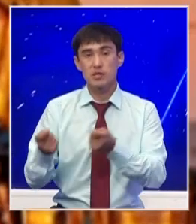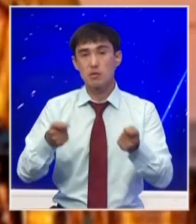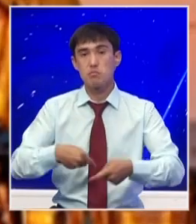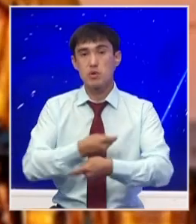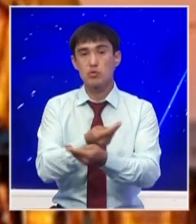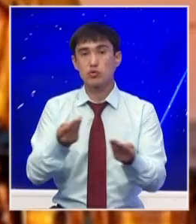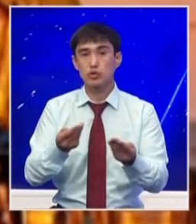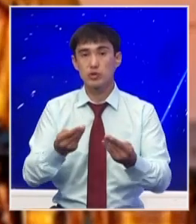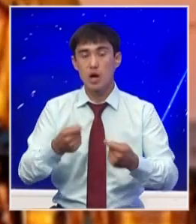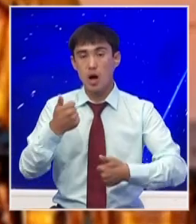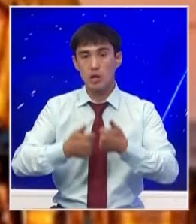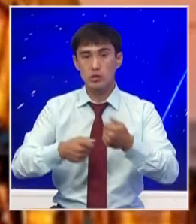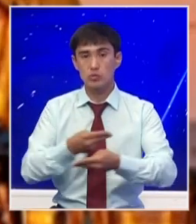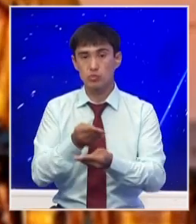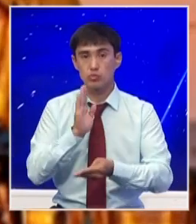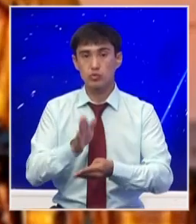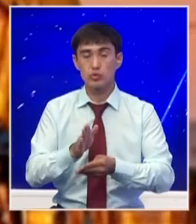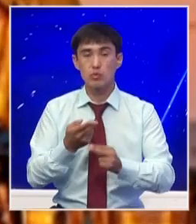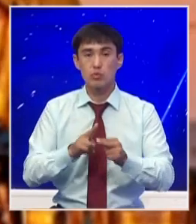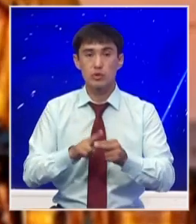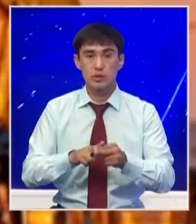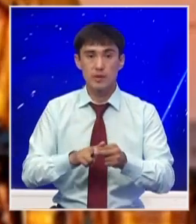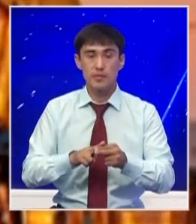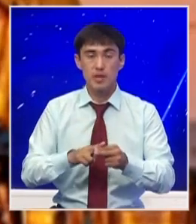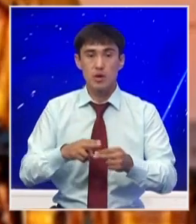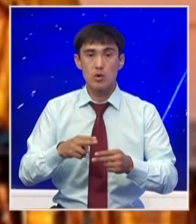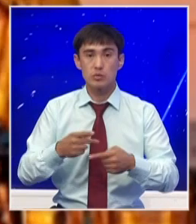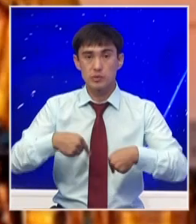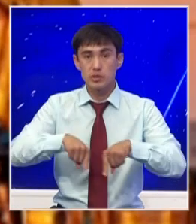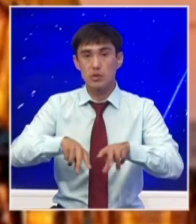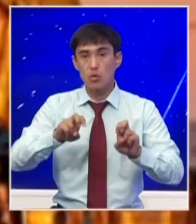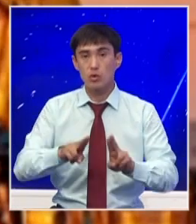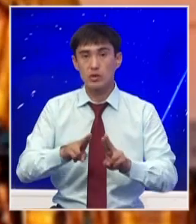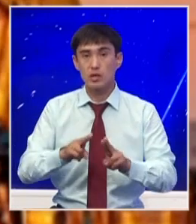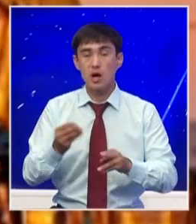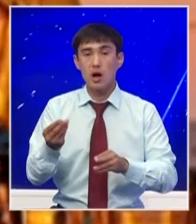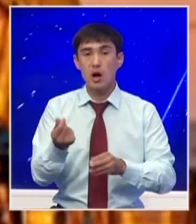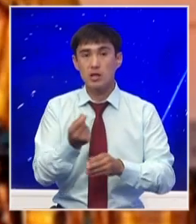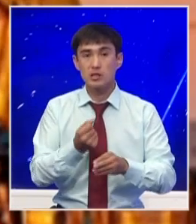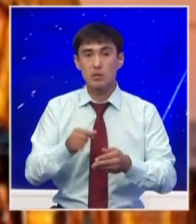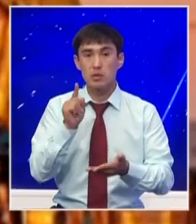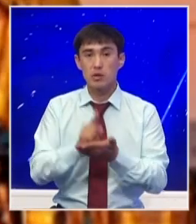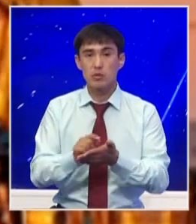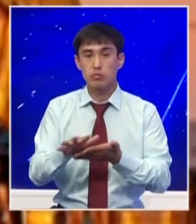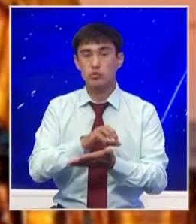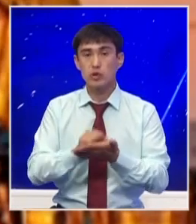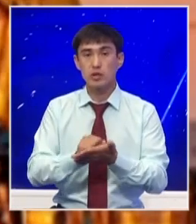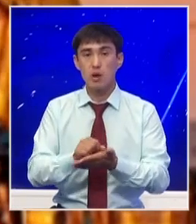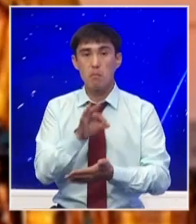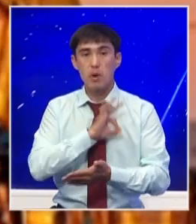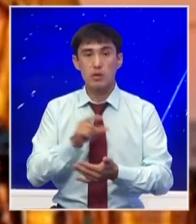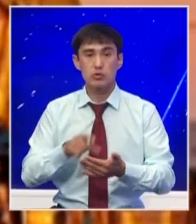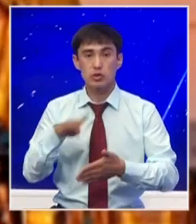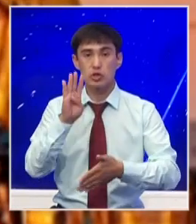үшін ашық аукционға шығарылады. Бұл ретте уәкілетті органдар қаржылық міндеттемелерді бұзған жер қойнауын пайдаланушыларға